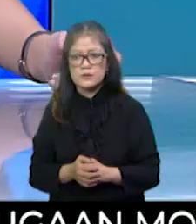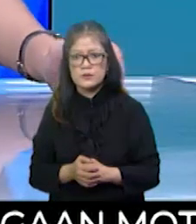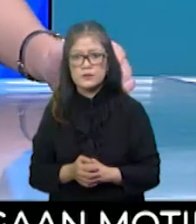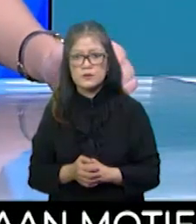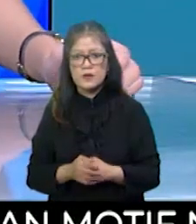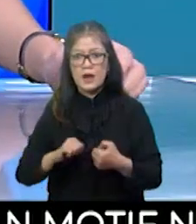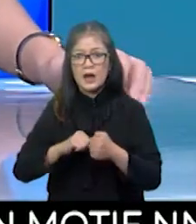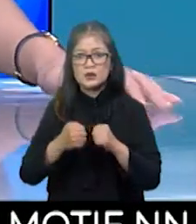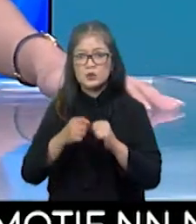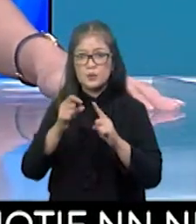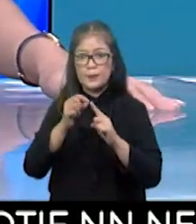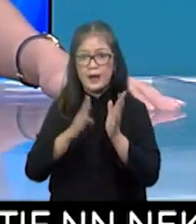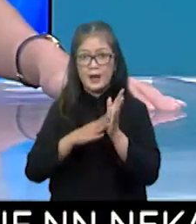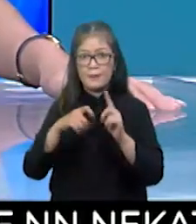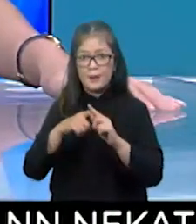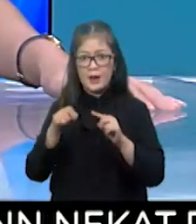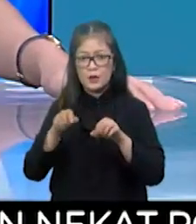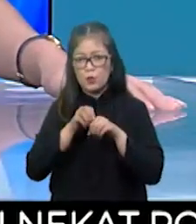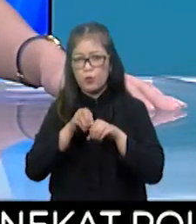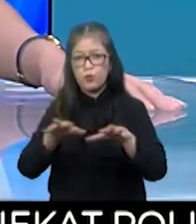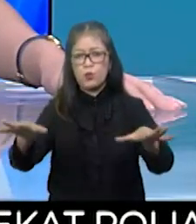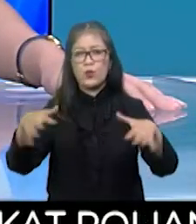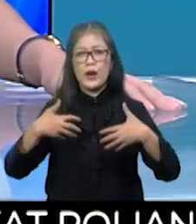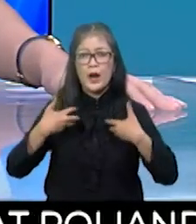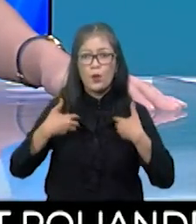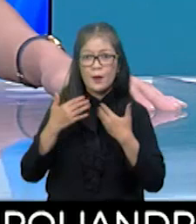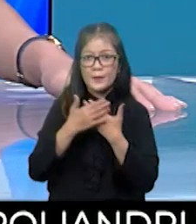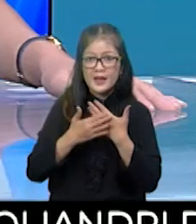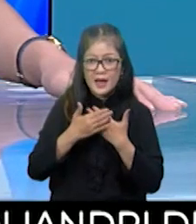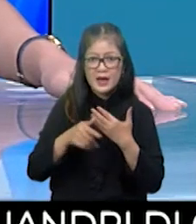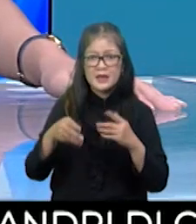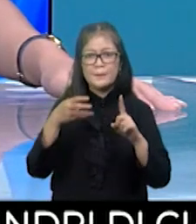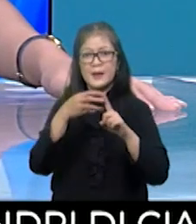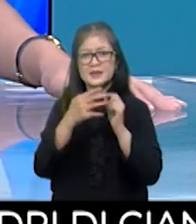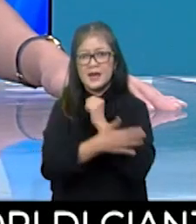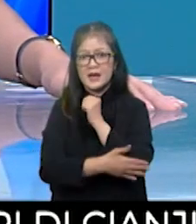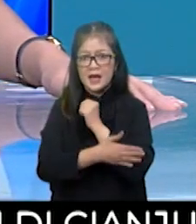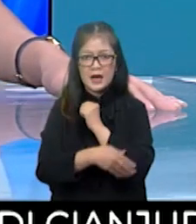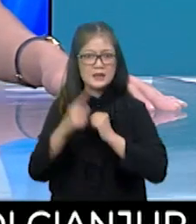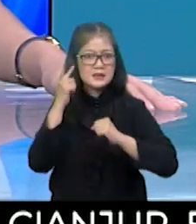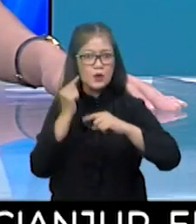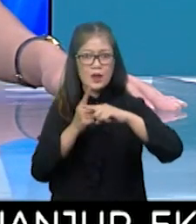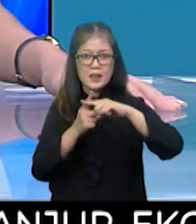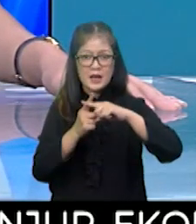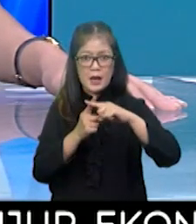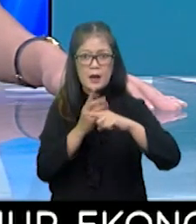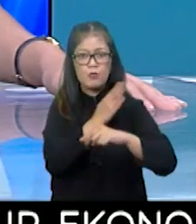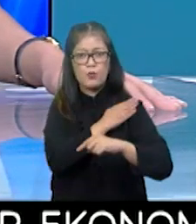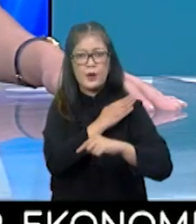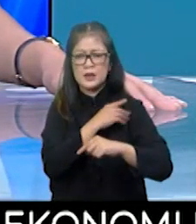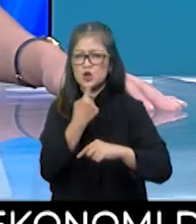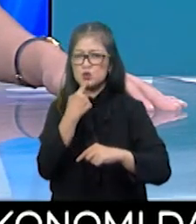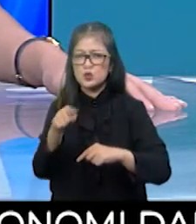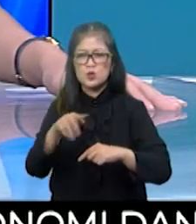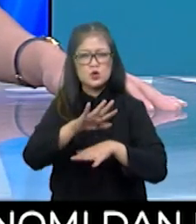Bisa kasus penyakit mulut dan kuku yang menyerang hewan ternak terus meningkat di Banjarnegara, Jawa Tengah. Bupati mengerahkan seluruh dokter hewan untuk mengarantina